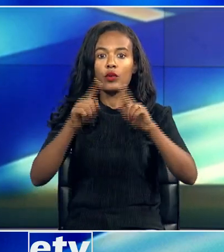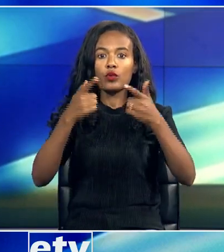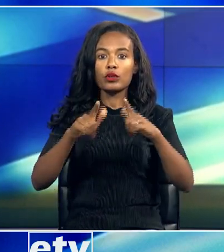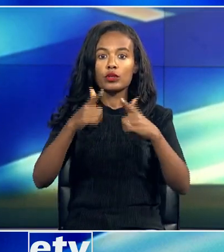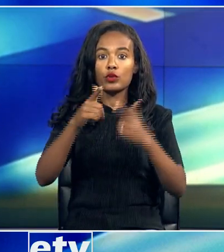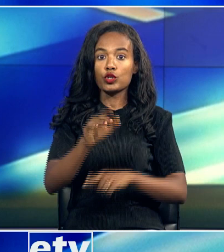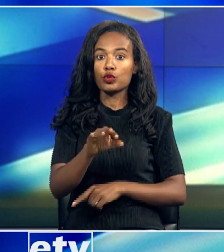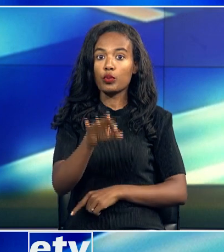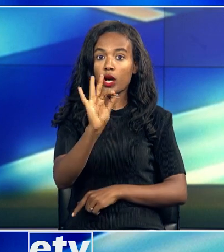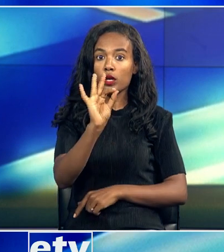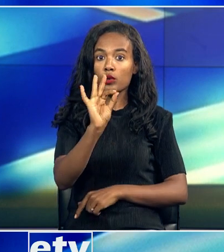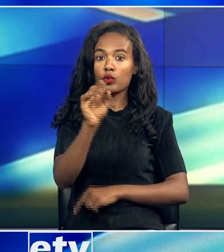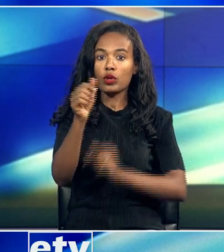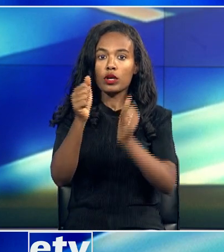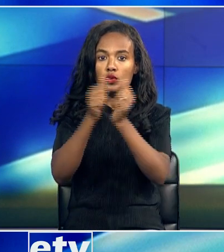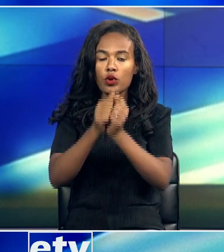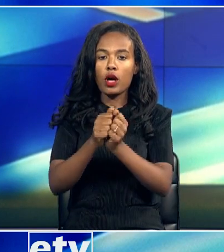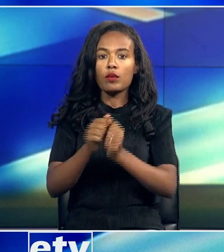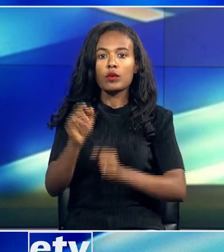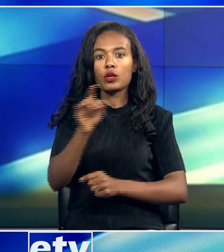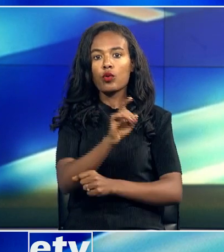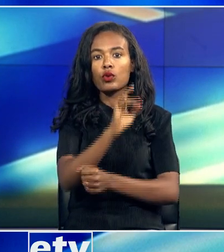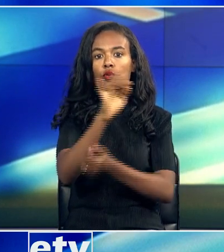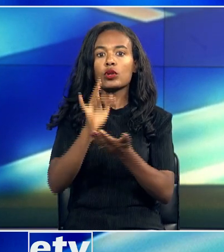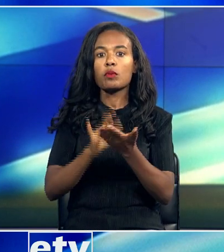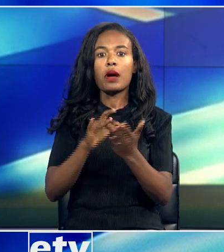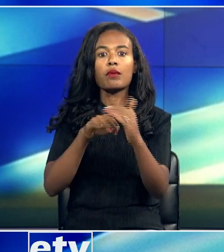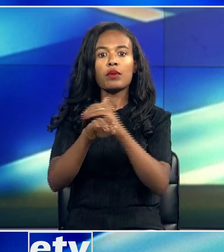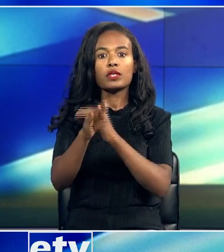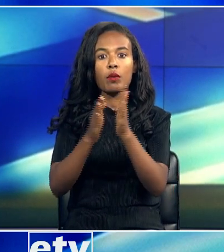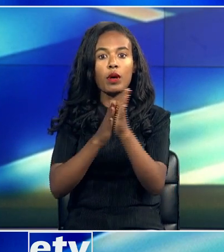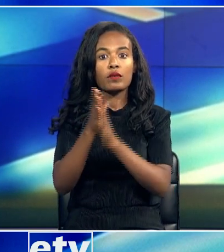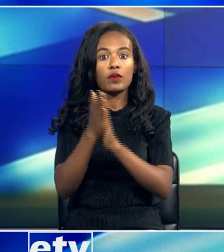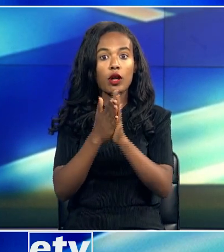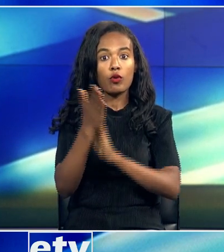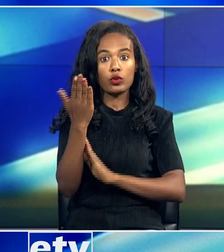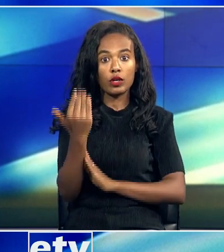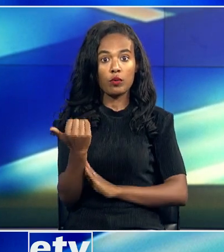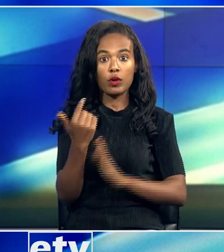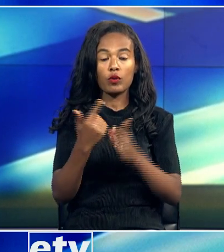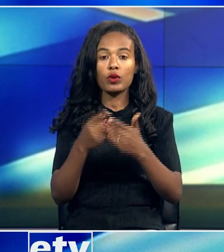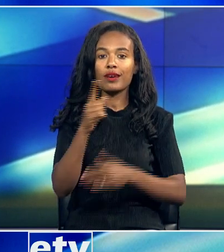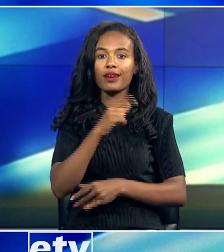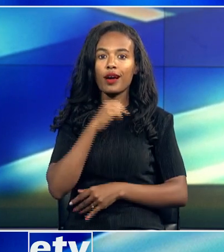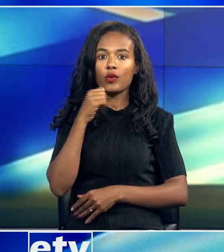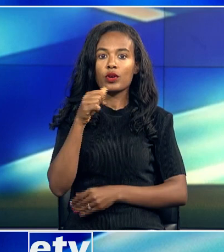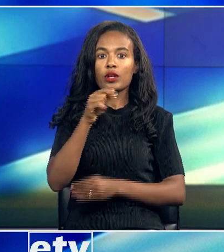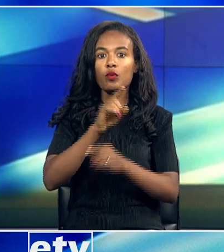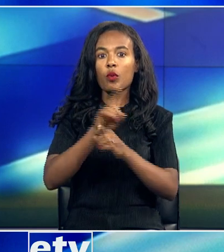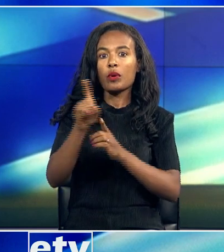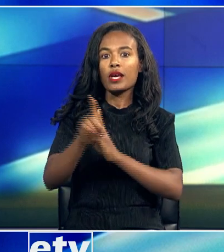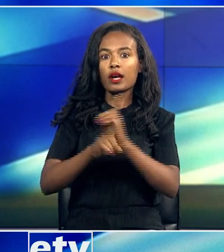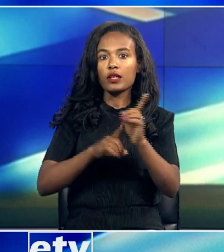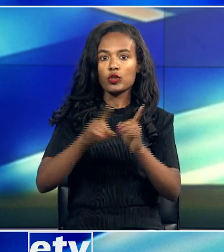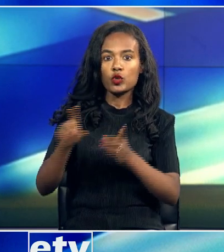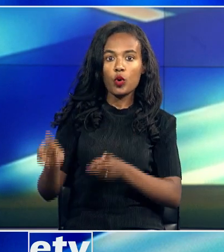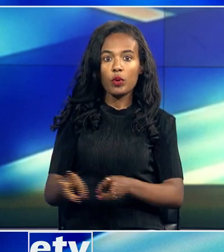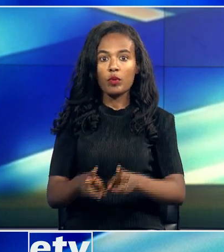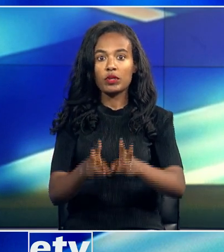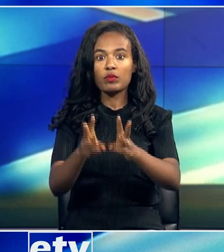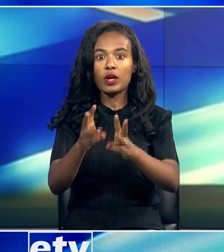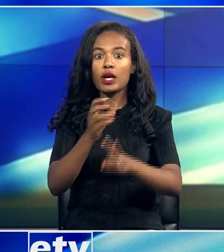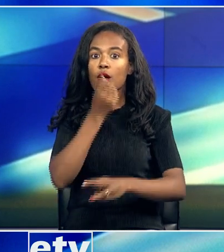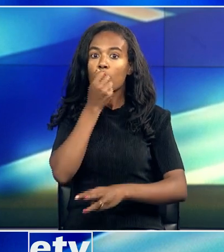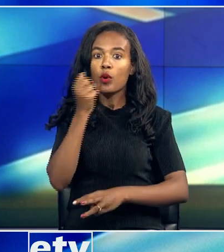ደግሞ ከእሱ ጋርም እየደረበ ወደ መሀል የማስገባት ፍላጎት ነበረው። ይህ ካልሆነም ደግሞ በየአቅጣጫው በመስመር